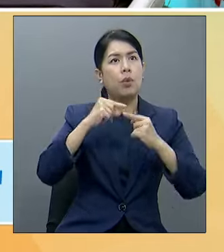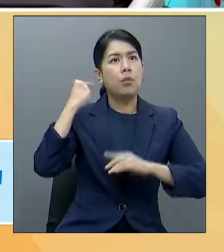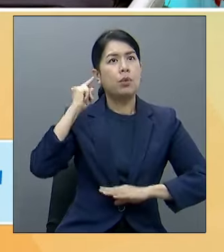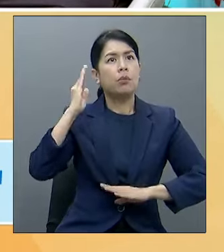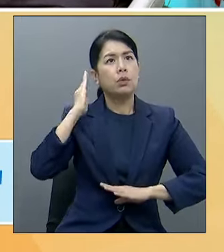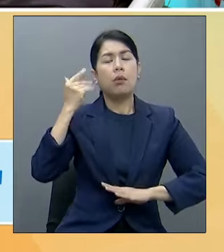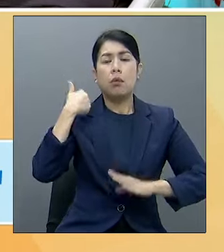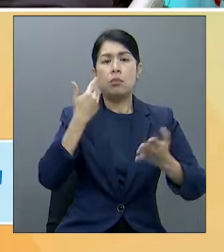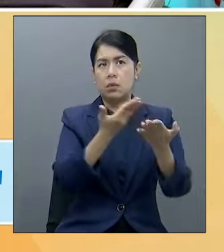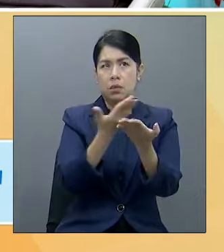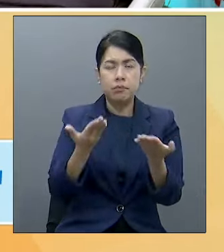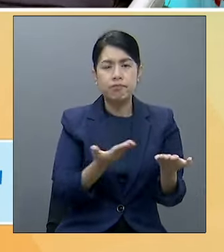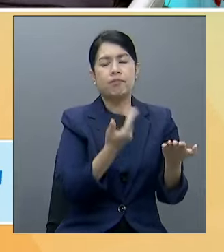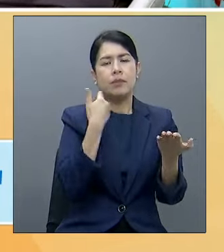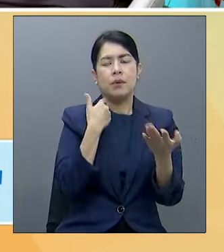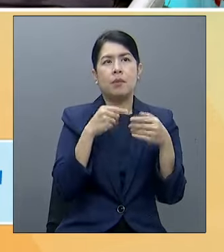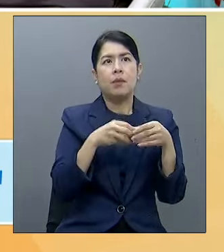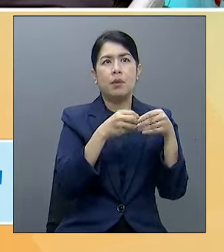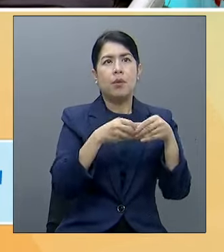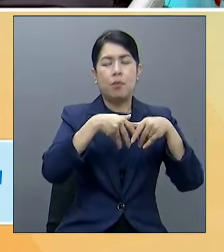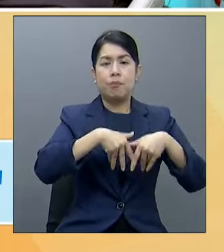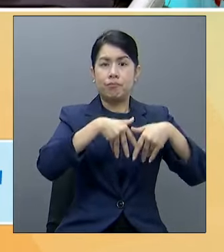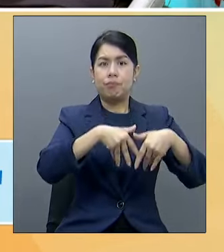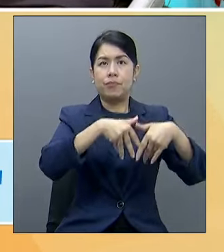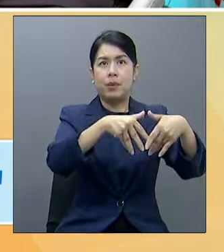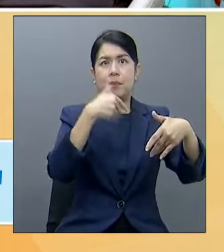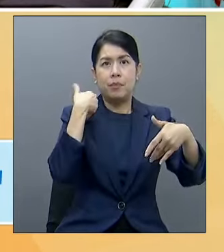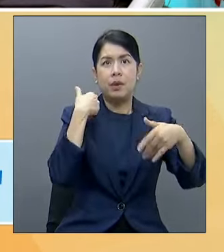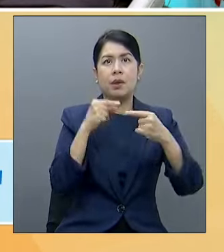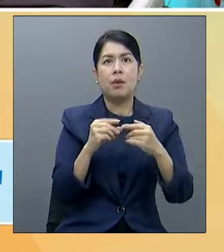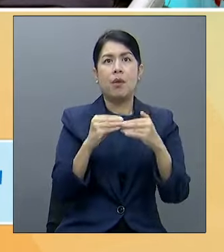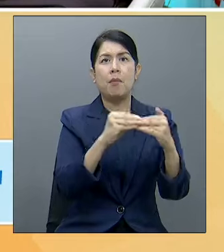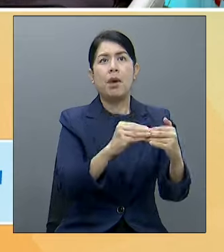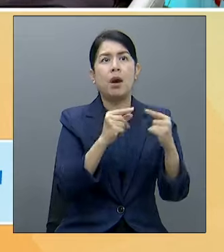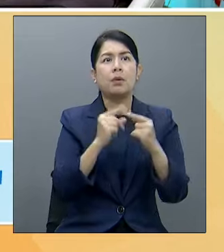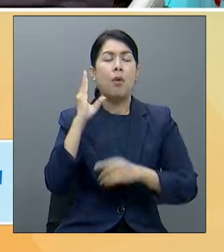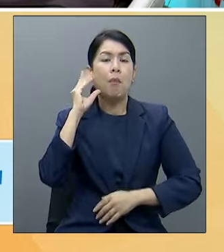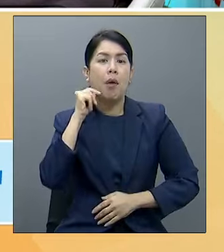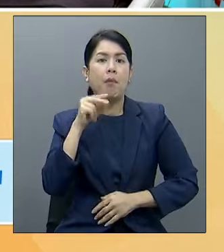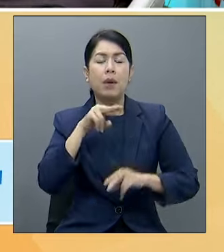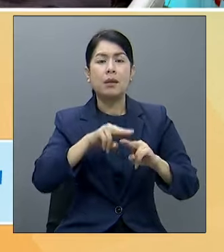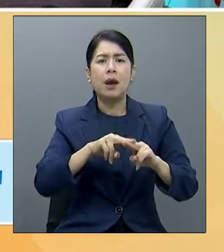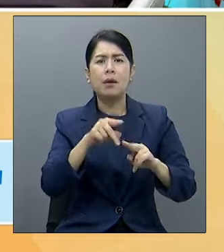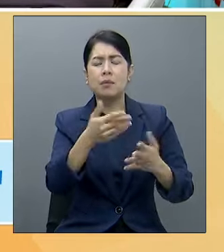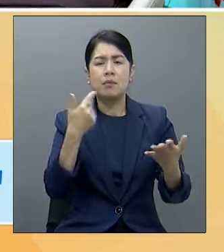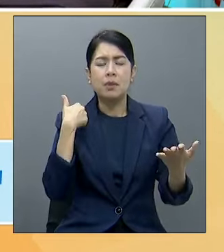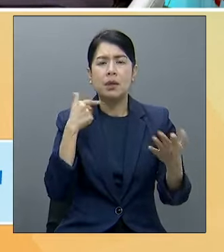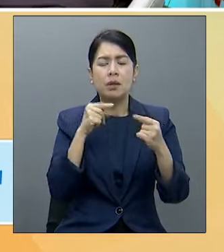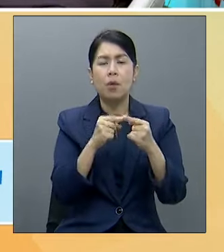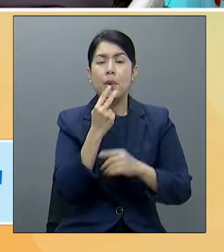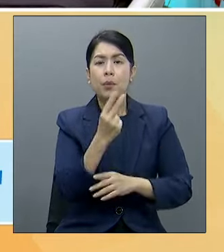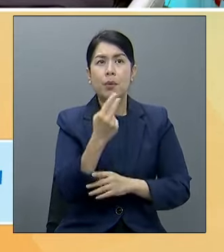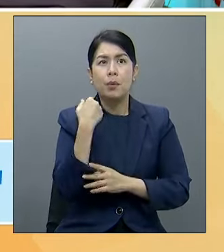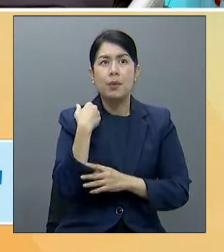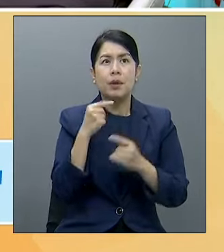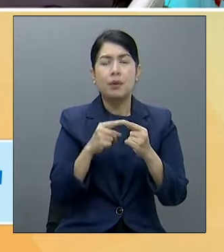เดินนำพ่อที่แบบนั่งรถเข็นมาเดินให้เจอบรรยากาศมีน้องหมาน้องแมวทุกอย่างแล้วคิดว่าเป็นบร